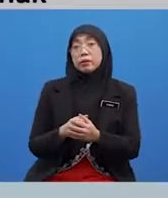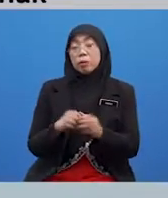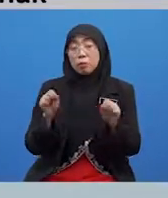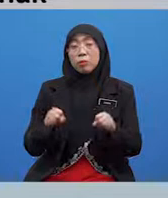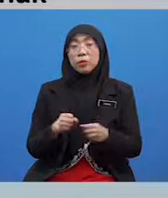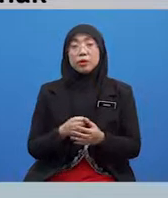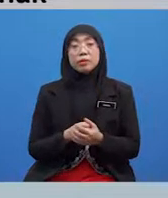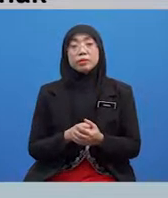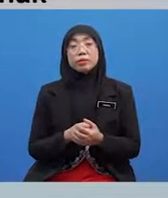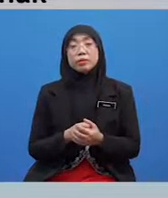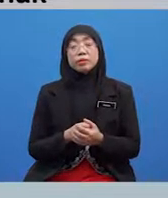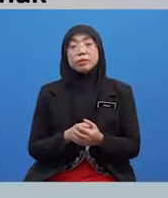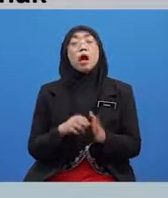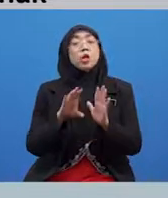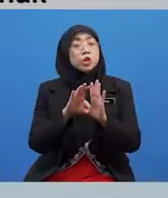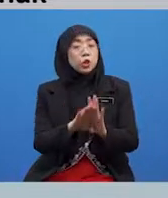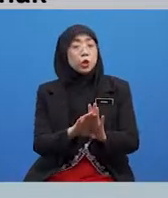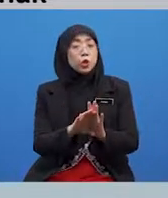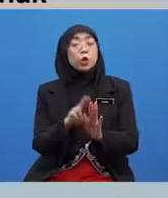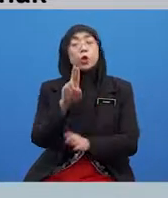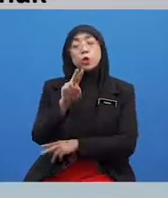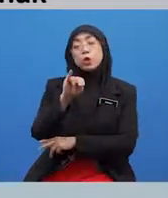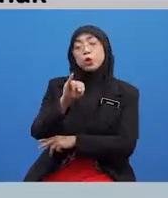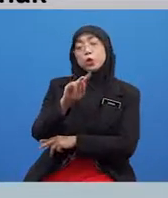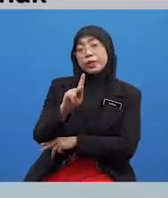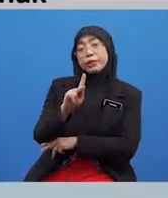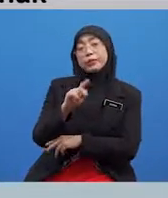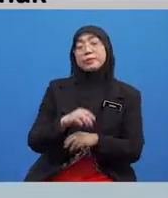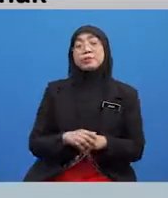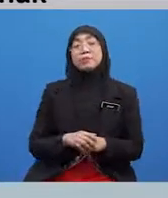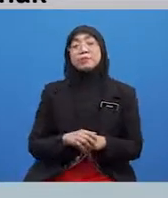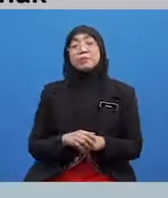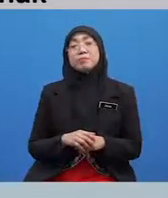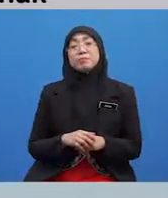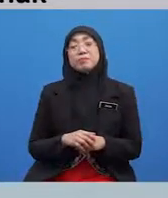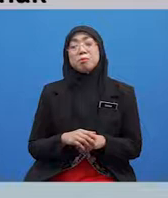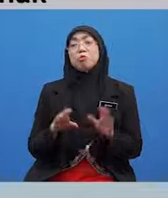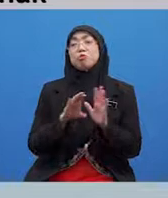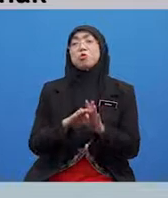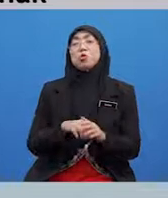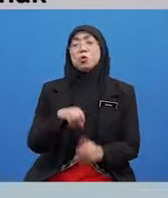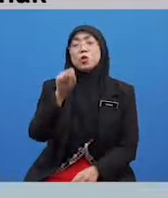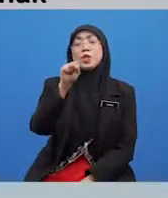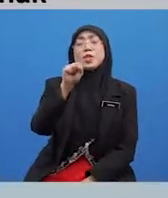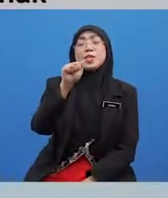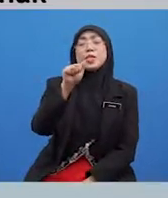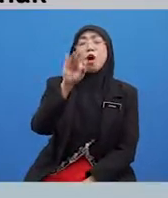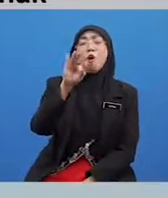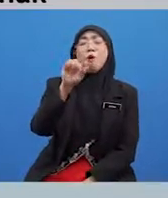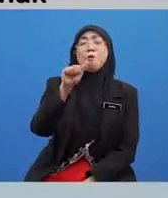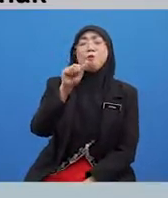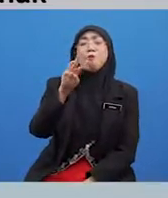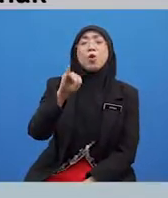permainan, sama ada objek yang bergerak, badan atlet kekal ataupun badan atlet tidak